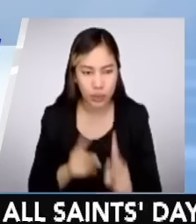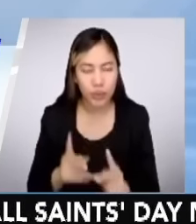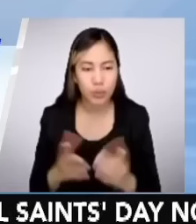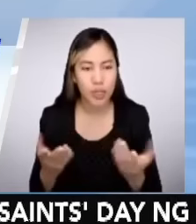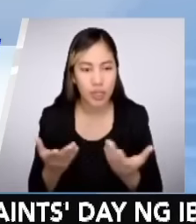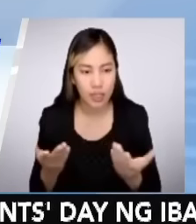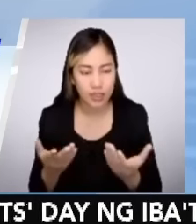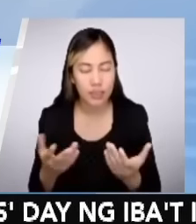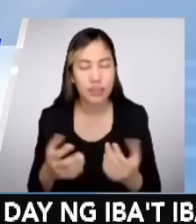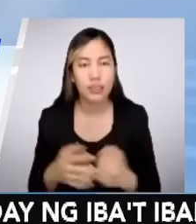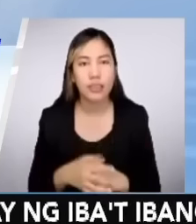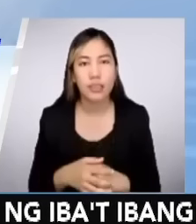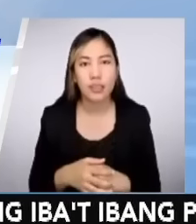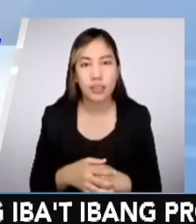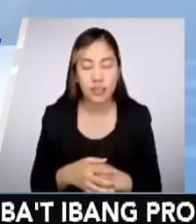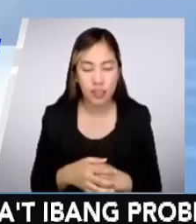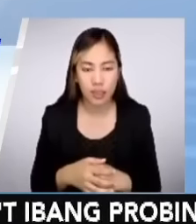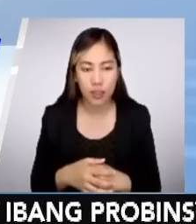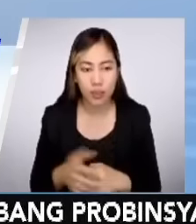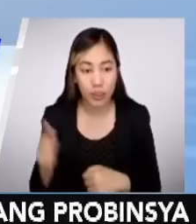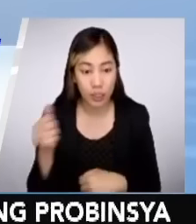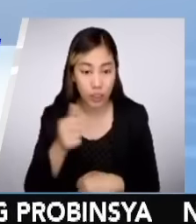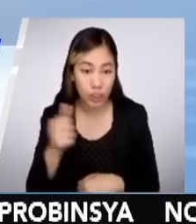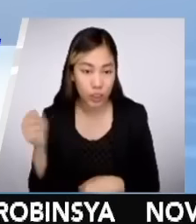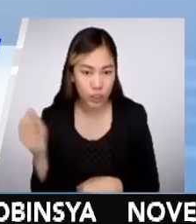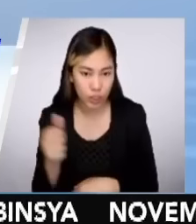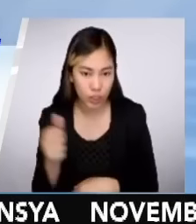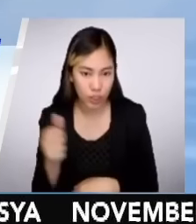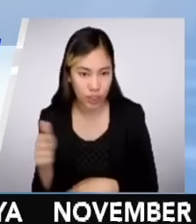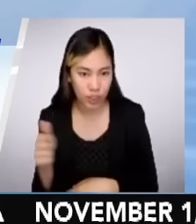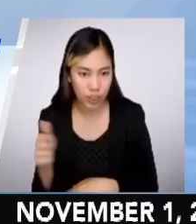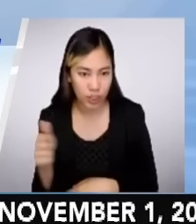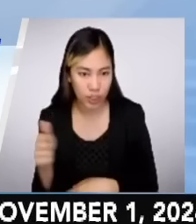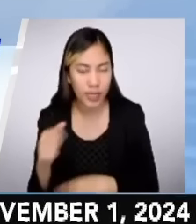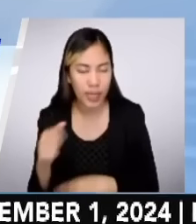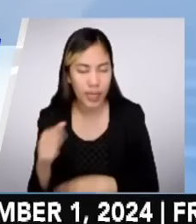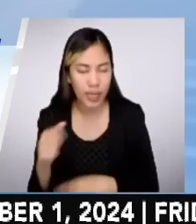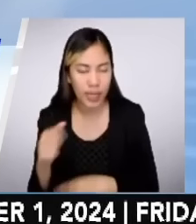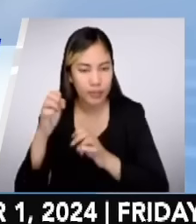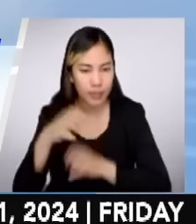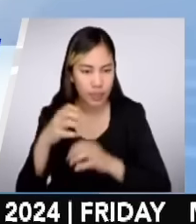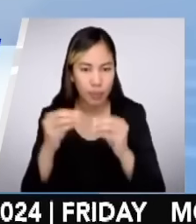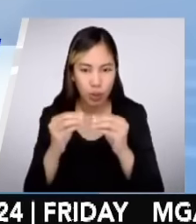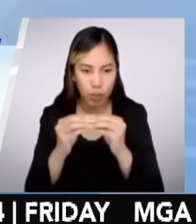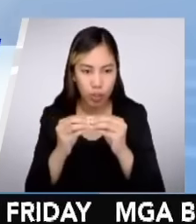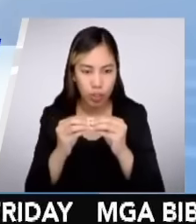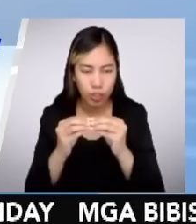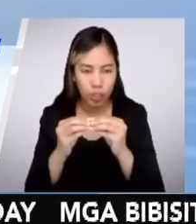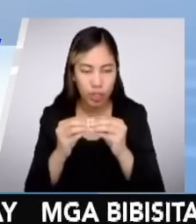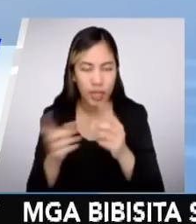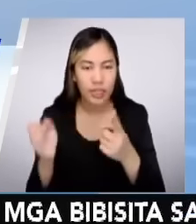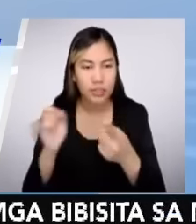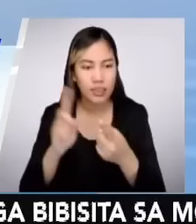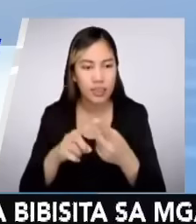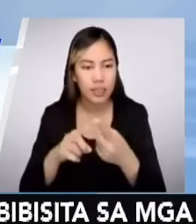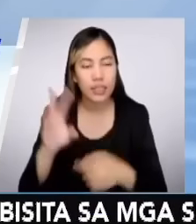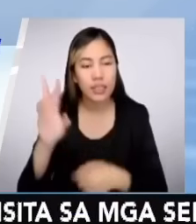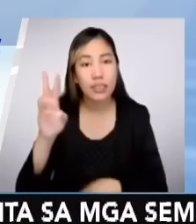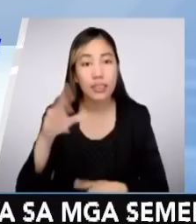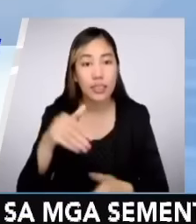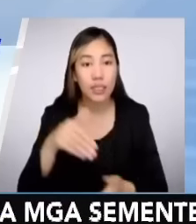araw ay inaasahan nilang madaragdagan pa ito ng hanggang 6,000 pang pasahero. Ayon sa mga nakausap namin